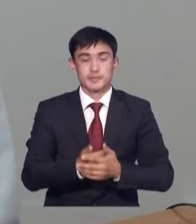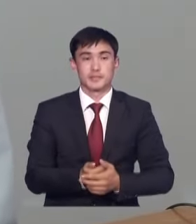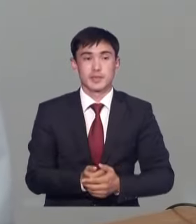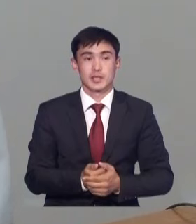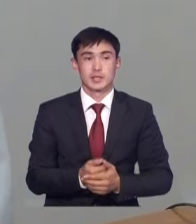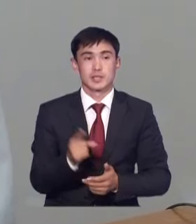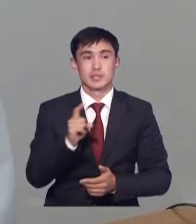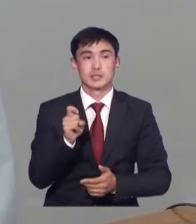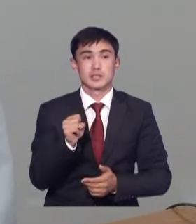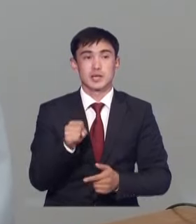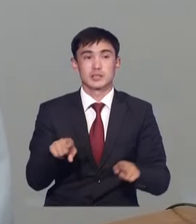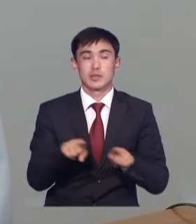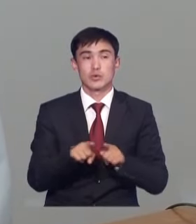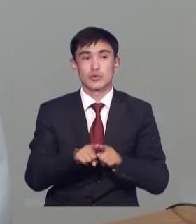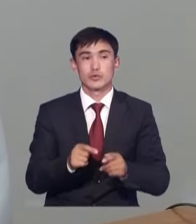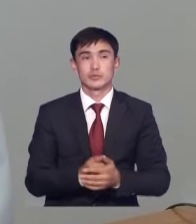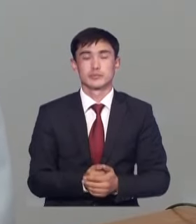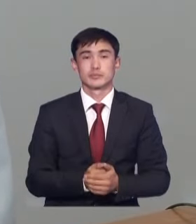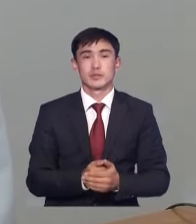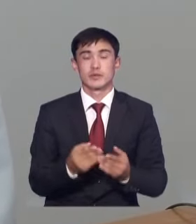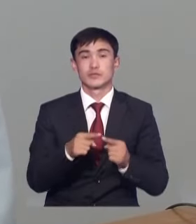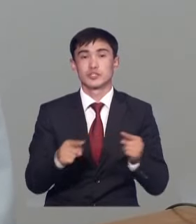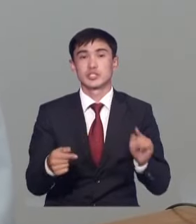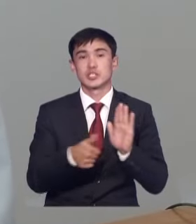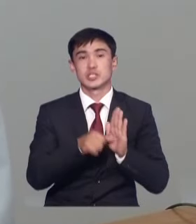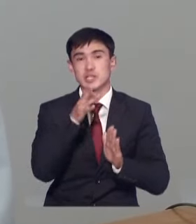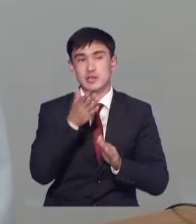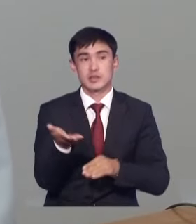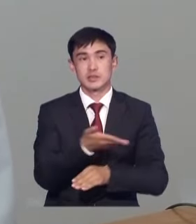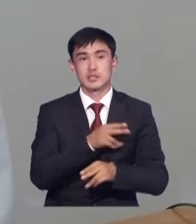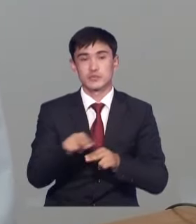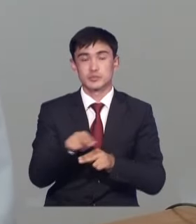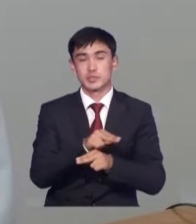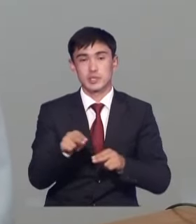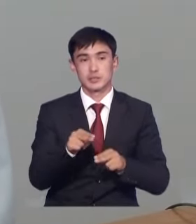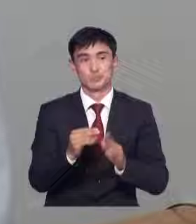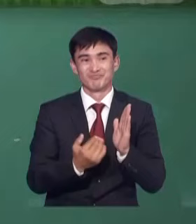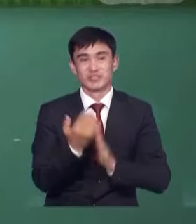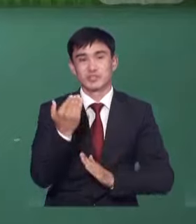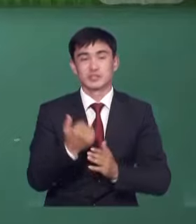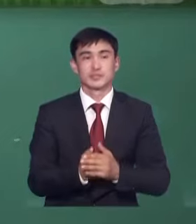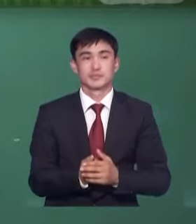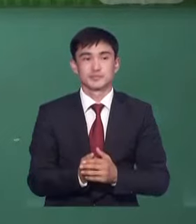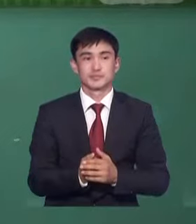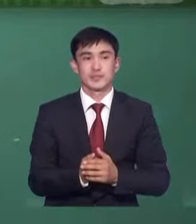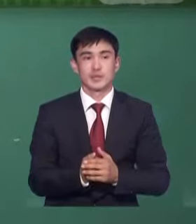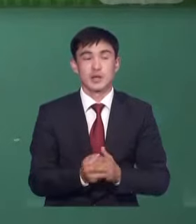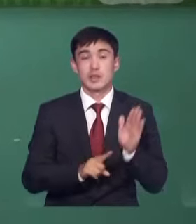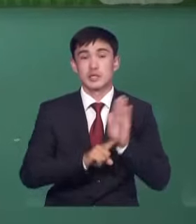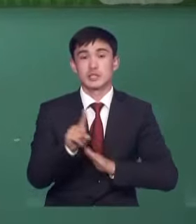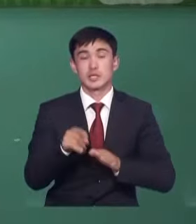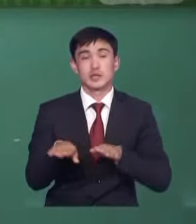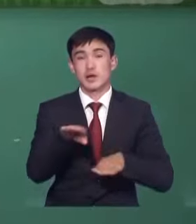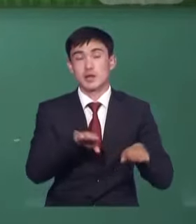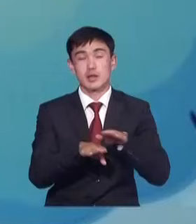за вот такое вот... В течение 6 лет они нас воспитали, вырастили. В начале своей